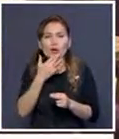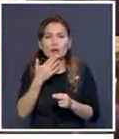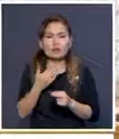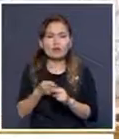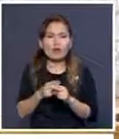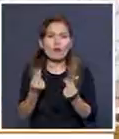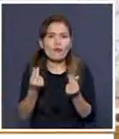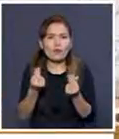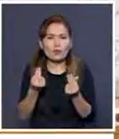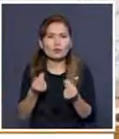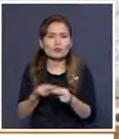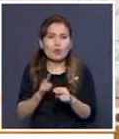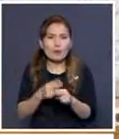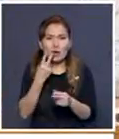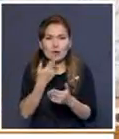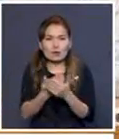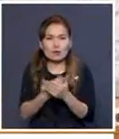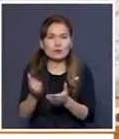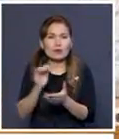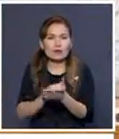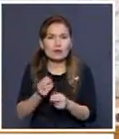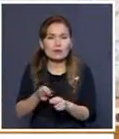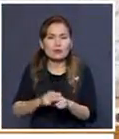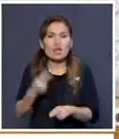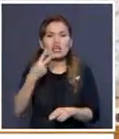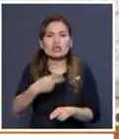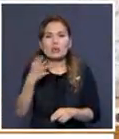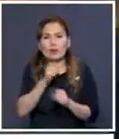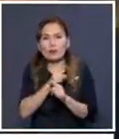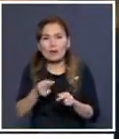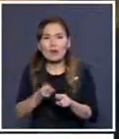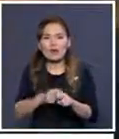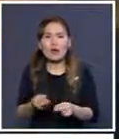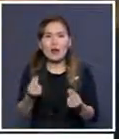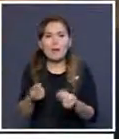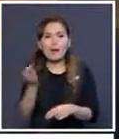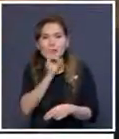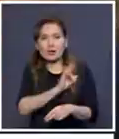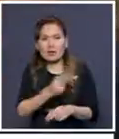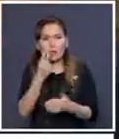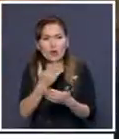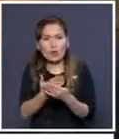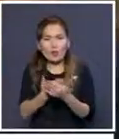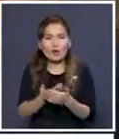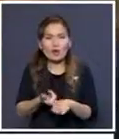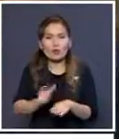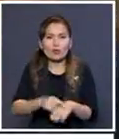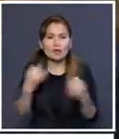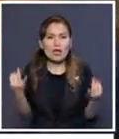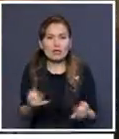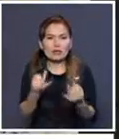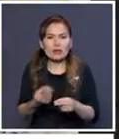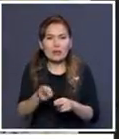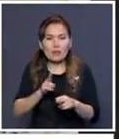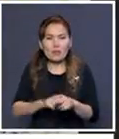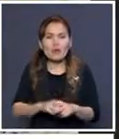танысты. Тек қазіргі тенгені көрген жеткіншектерге осыдан 25 жыл бұрын пайдаланған ақшаларды көру ерекше әсер қалдырды.